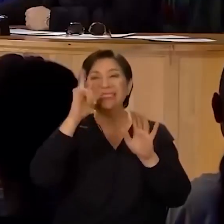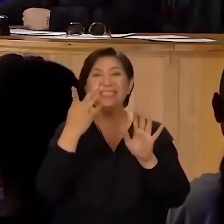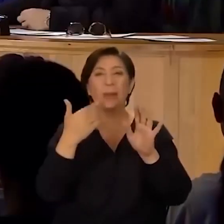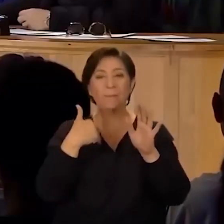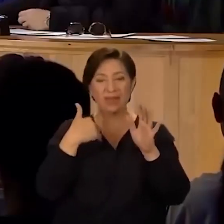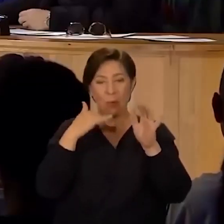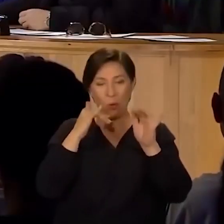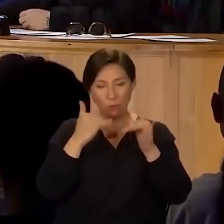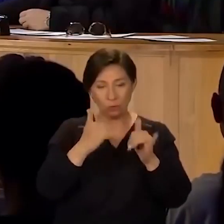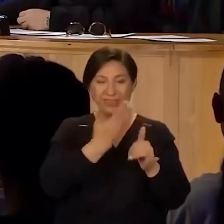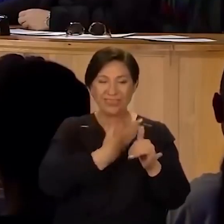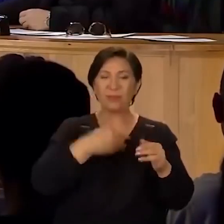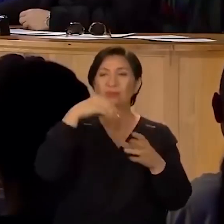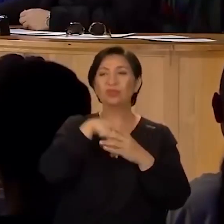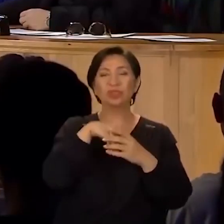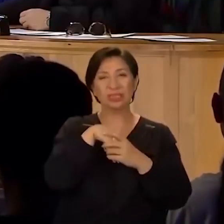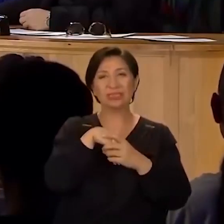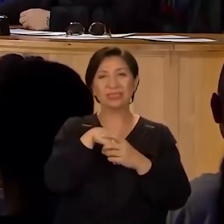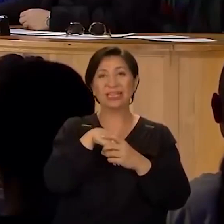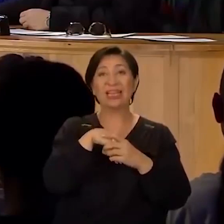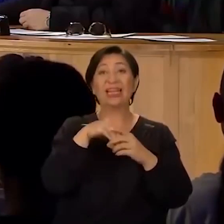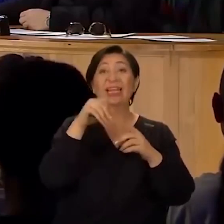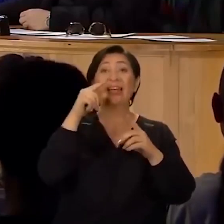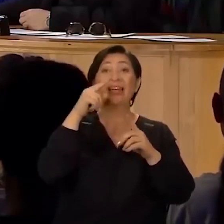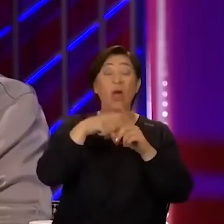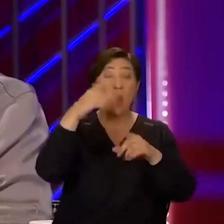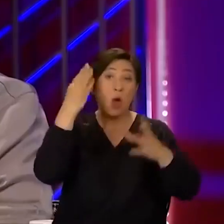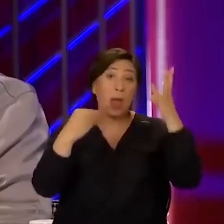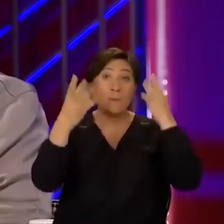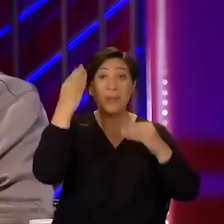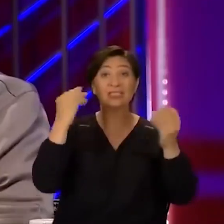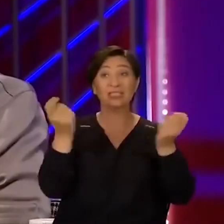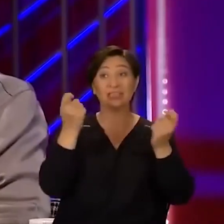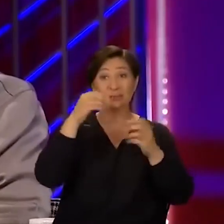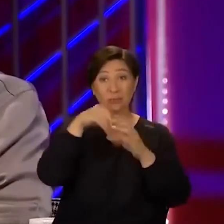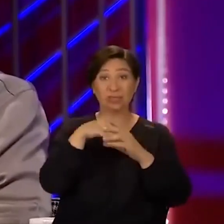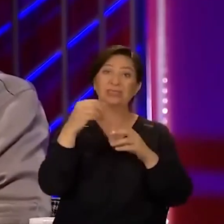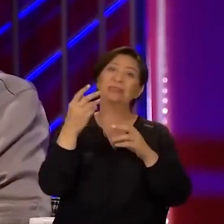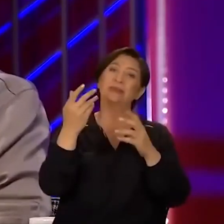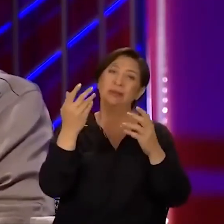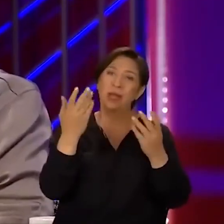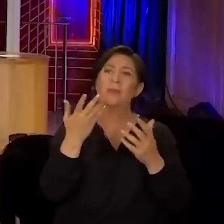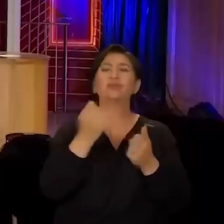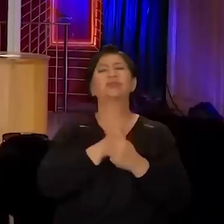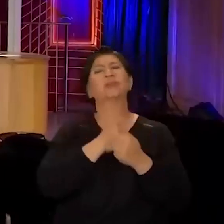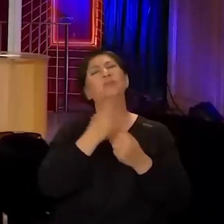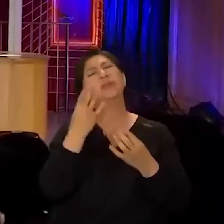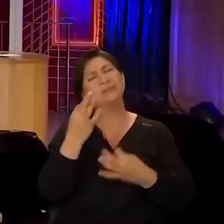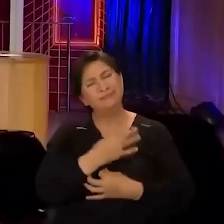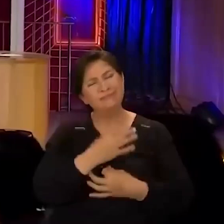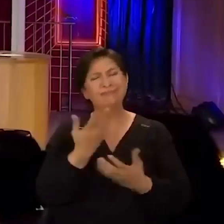zaman sadece ben oyunculuğu Seni sevdiğim için ve öğrenmeye çalıştığım için deneyin diyor Almanca öğreniyorum